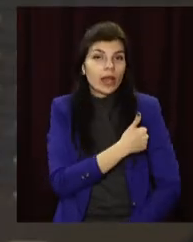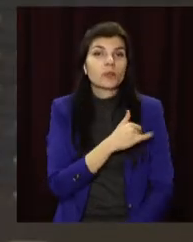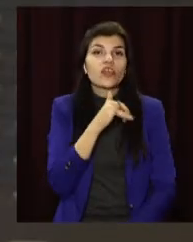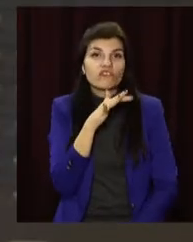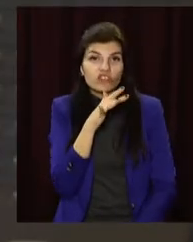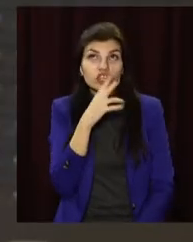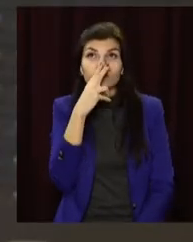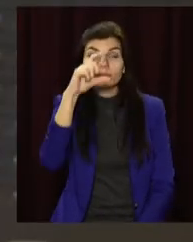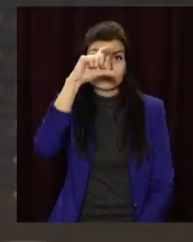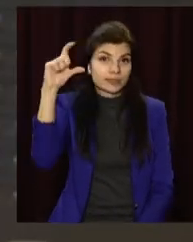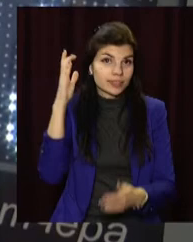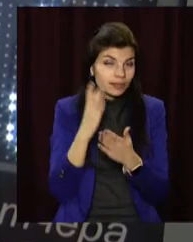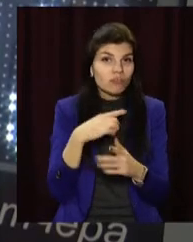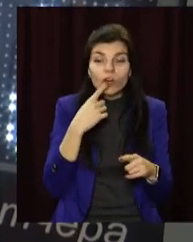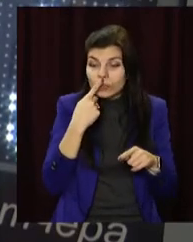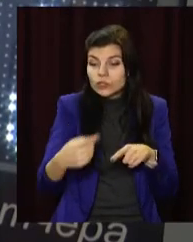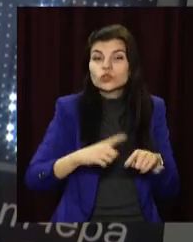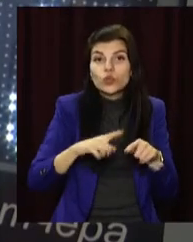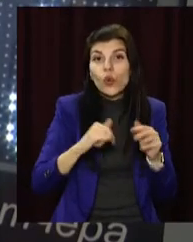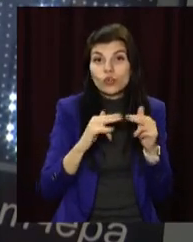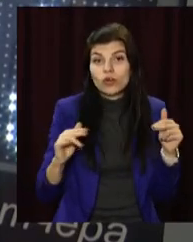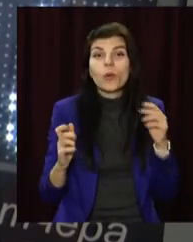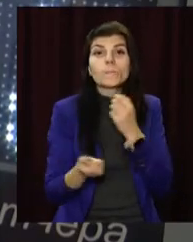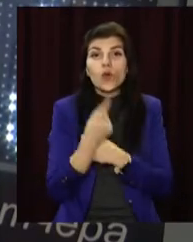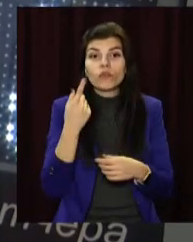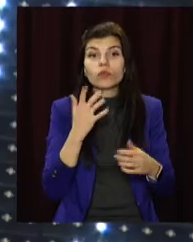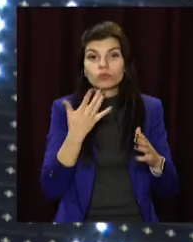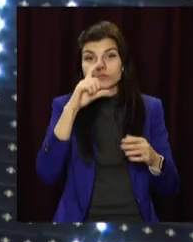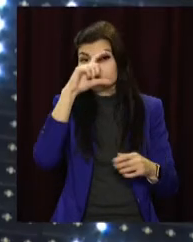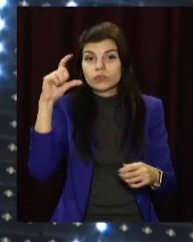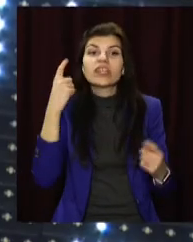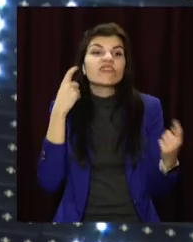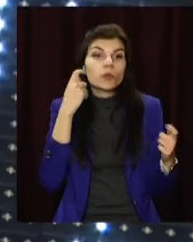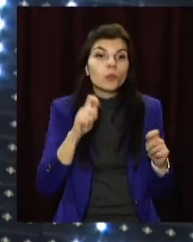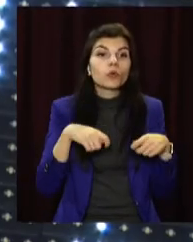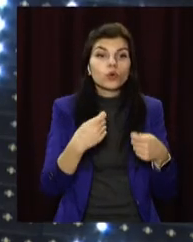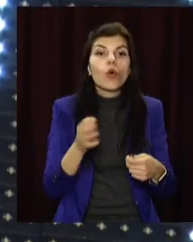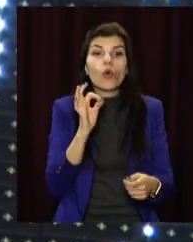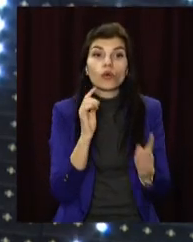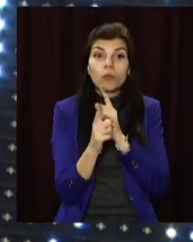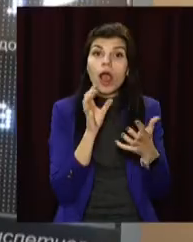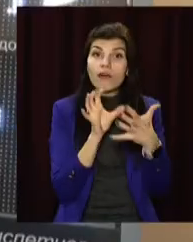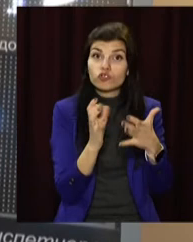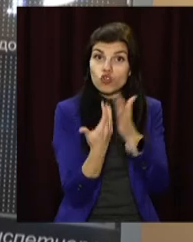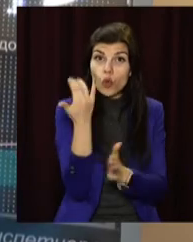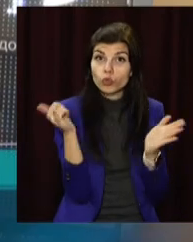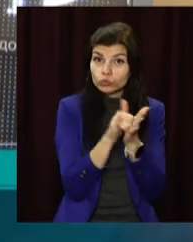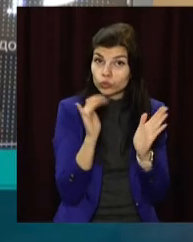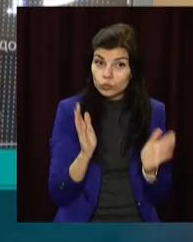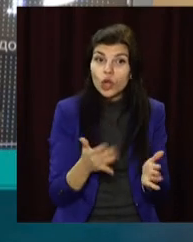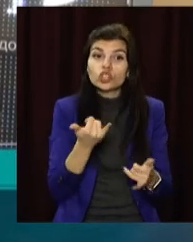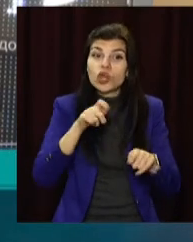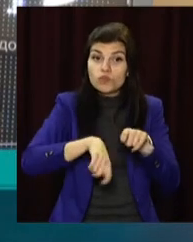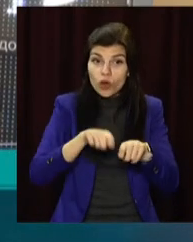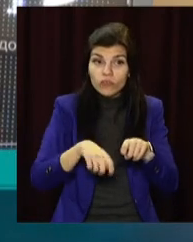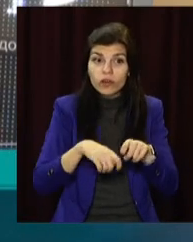У міськраді кажуть, вже незабаром у Дніпрі з'являться перші показчики, що інформуватимуть про рух автобусів. Зараз у тестовому режимі